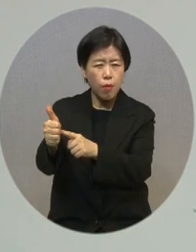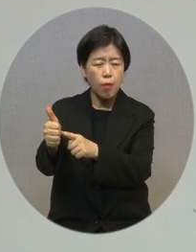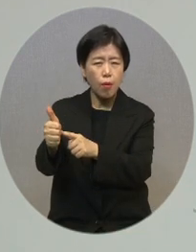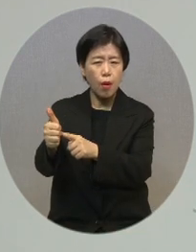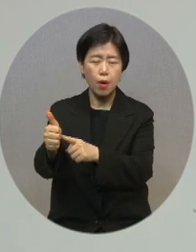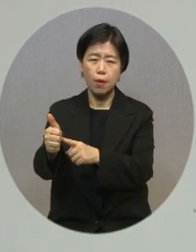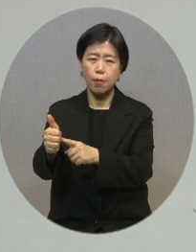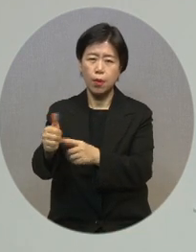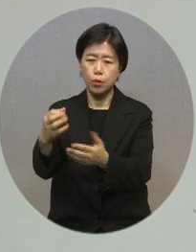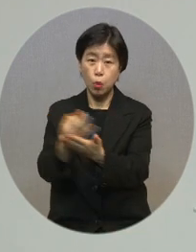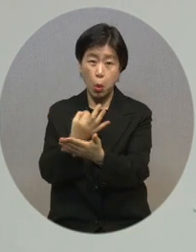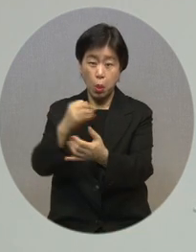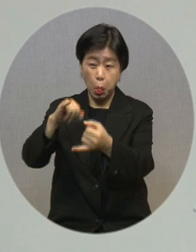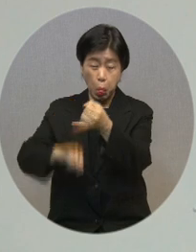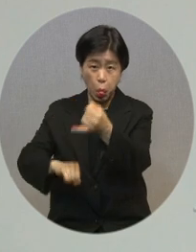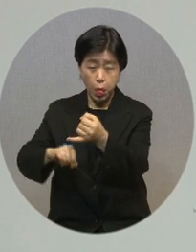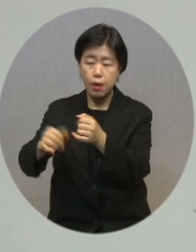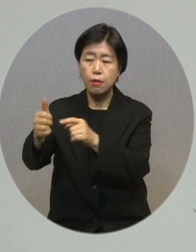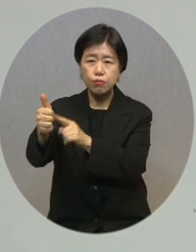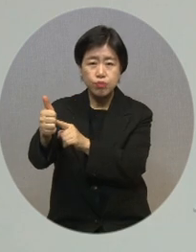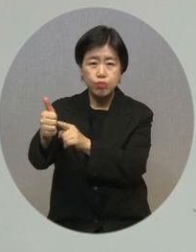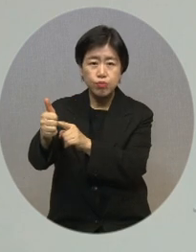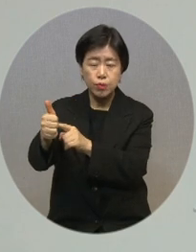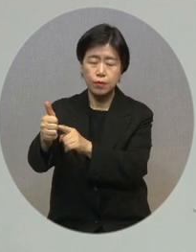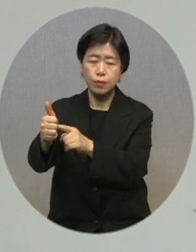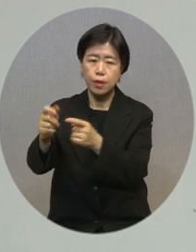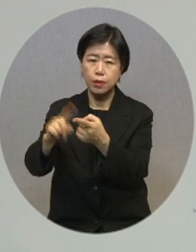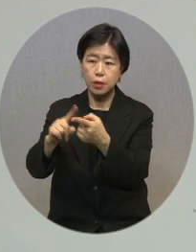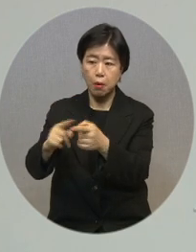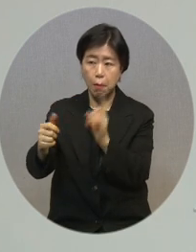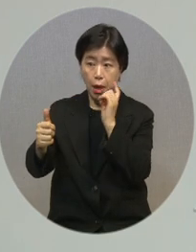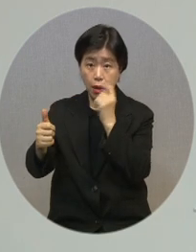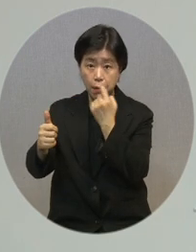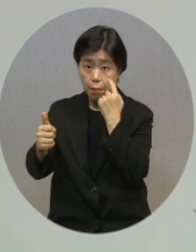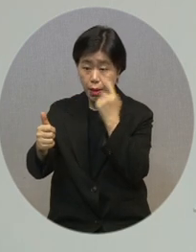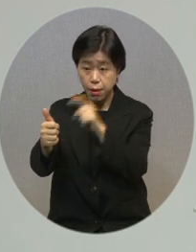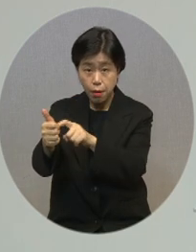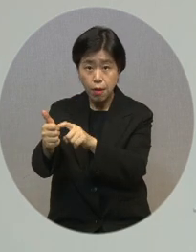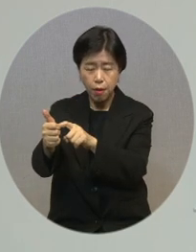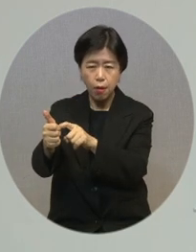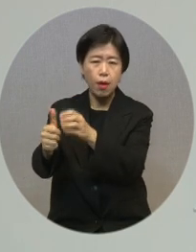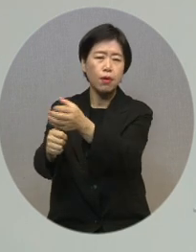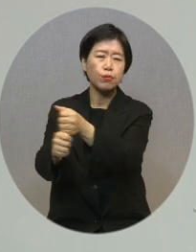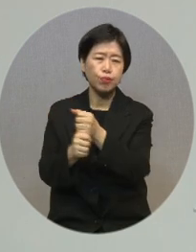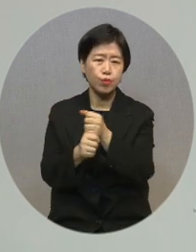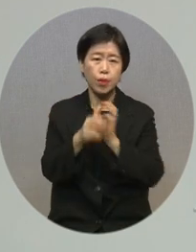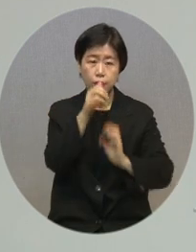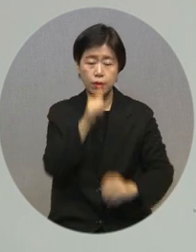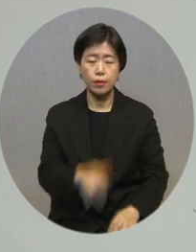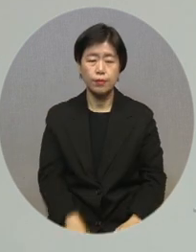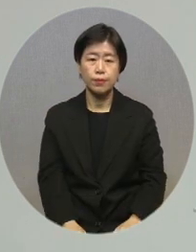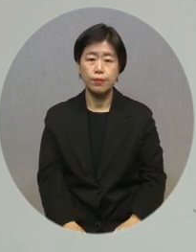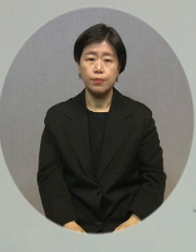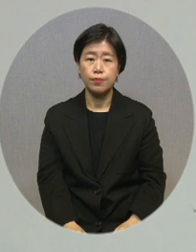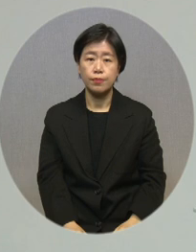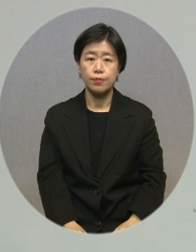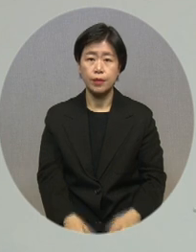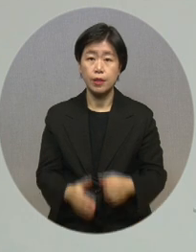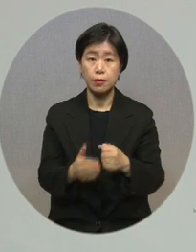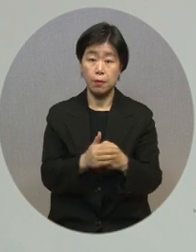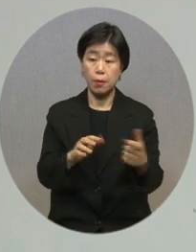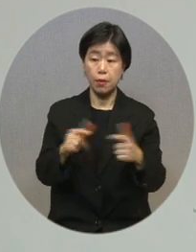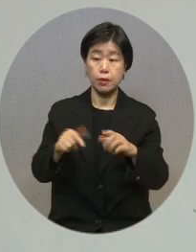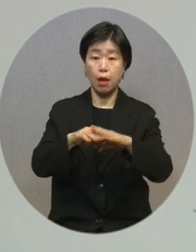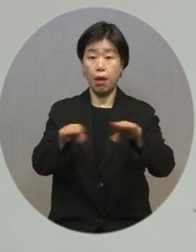법치주의를 엄정하게 집행을 하면서 노사관계에서도 상당히 노사관계가 안정되는 성과가